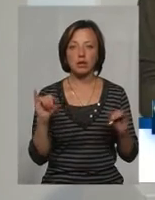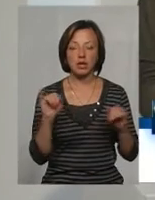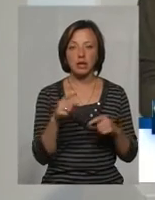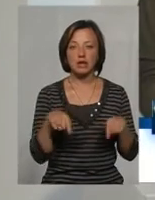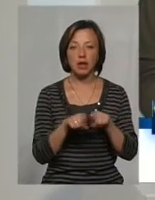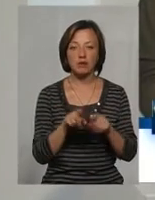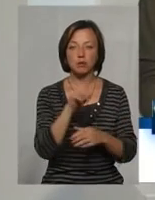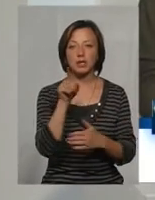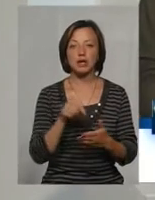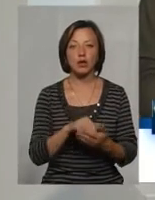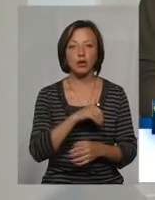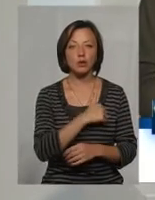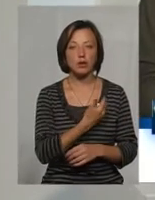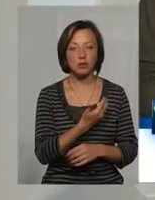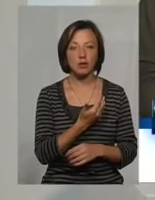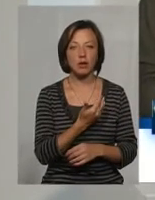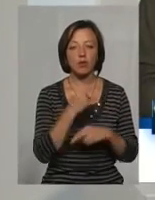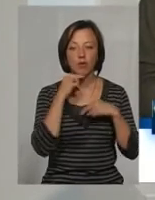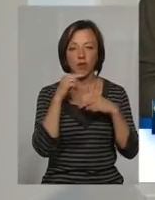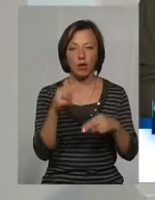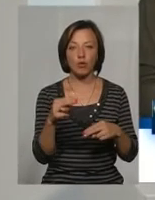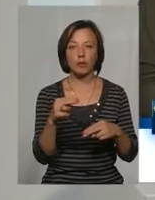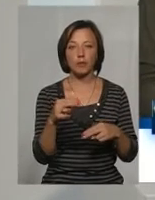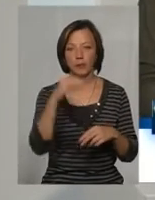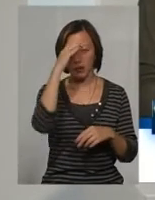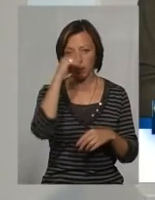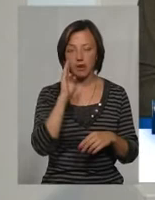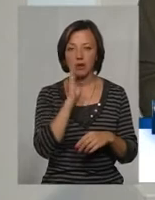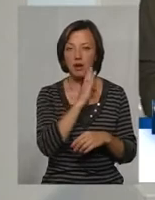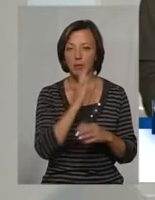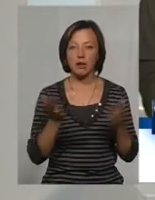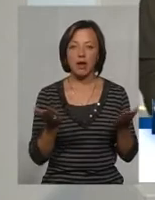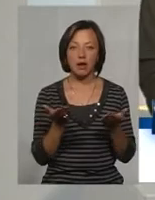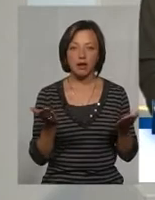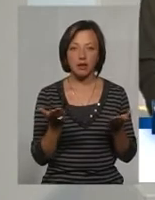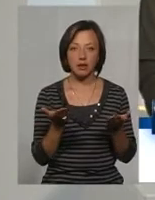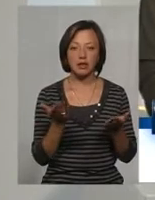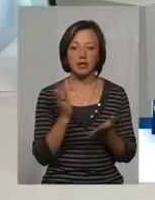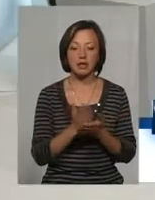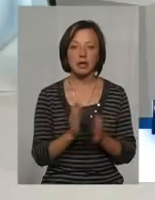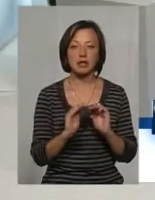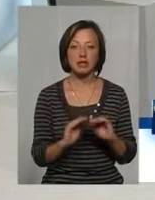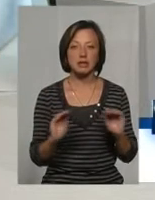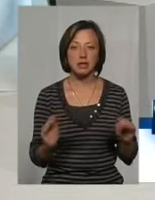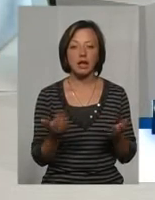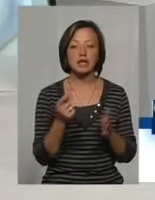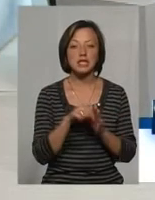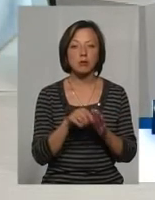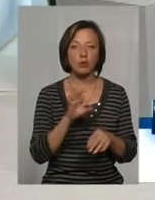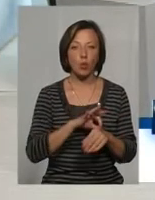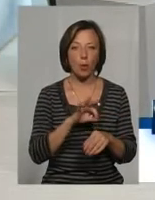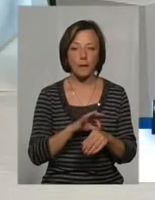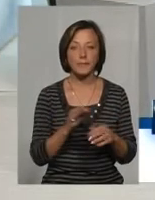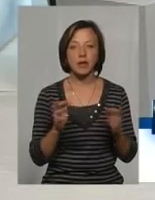особливо питання хотіла би особливу увагу приділити батькам, які, в яких є діти, да? Які симптоми